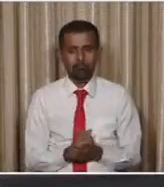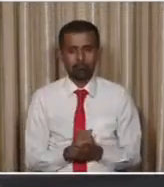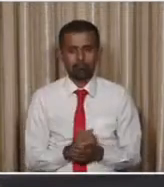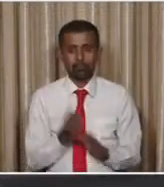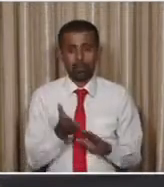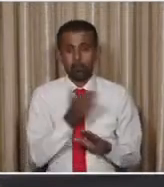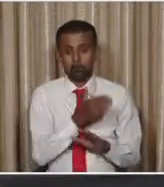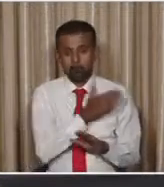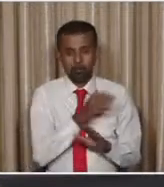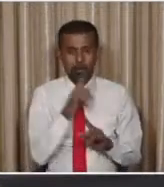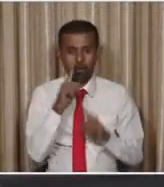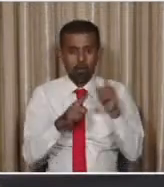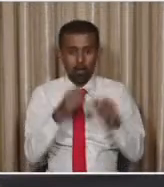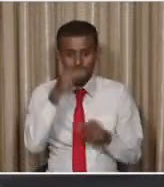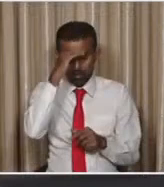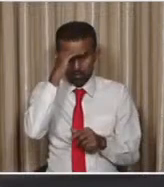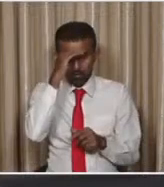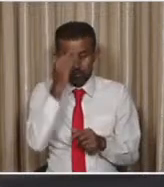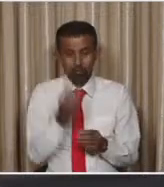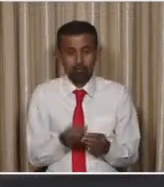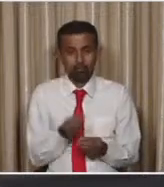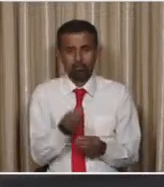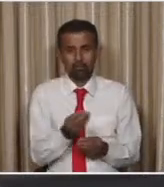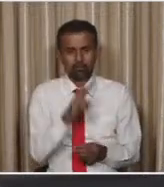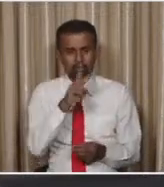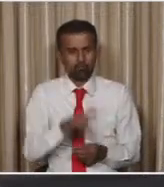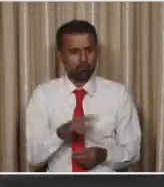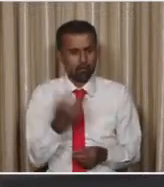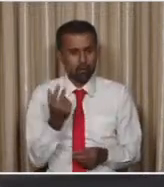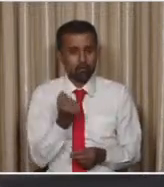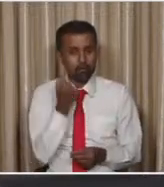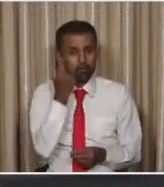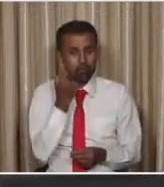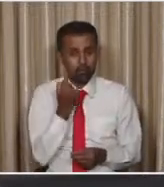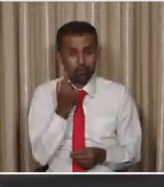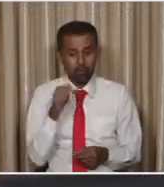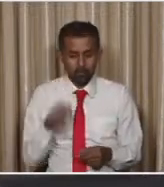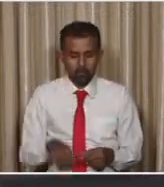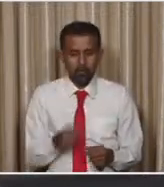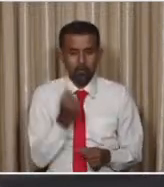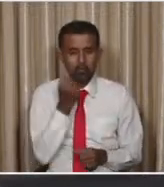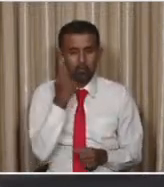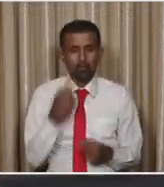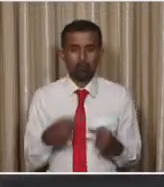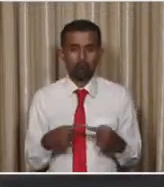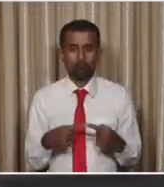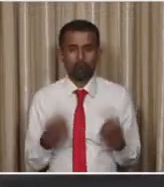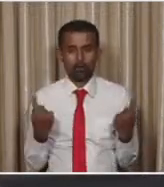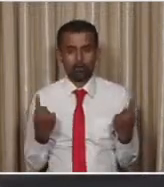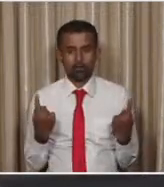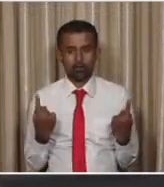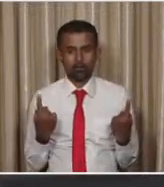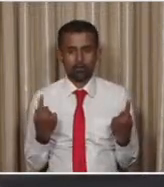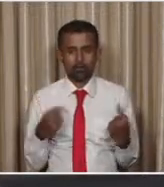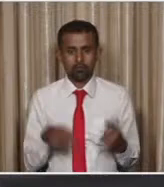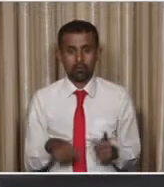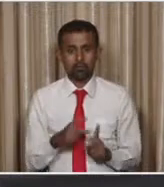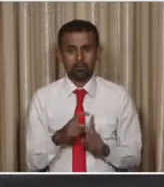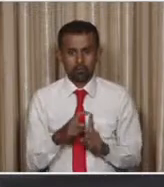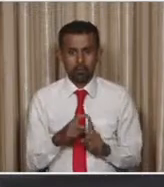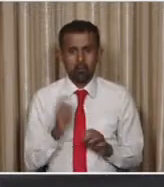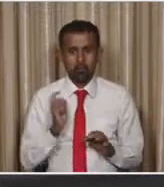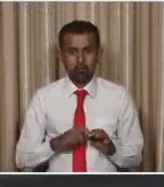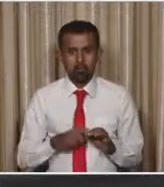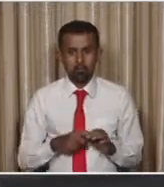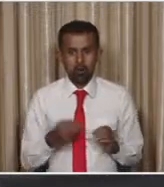පෙර කතානායකතුමන්ලට ගෙනාපු විශ්වාසභංග යෝජනාවන්ට වඩා මෙම යෝජනාව වෙනස්. මේකේ බරපතල තත්ත්වයක් ගැබ් වෙලා